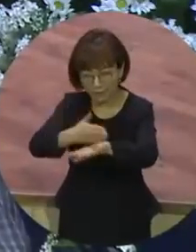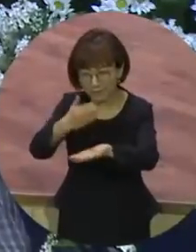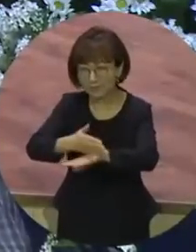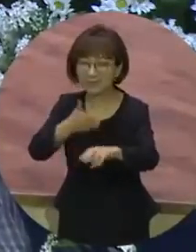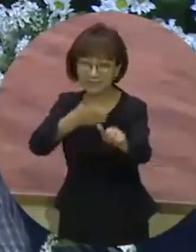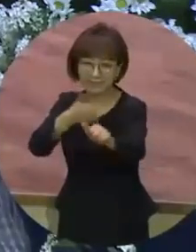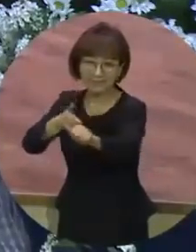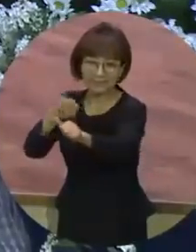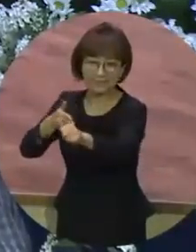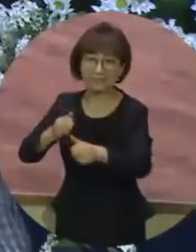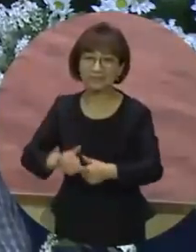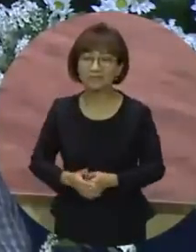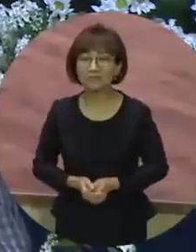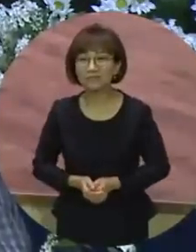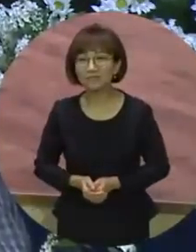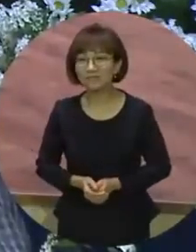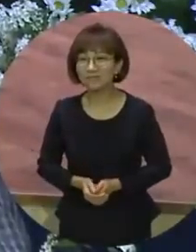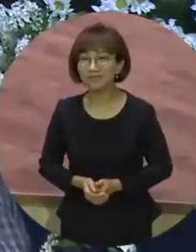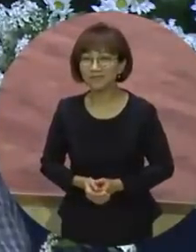된다니까.